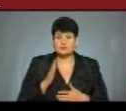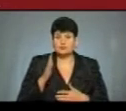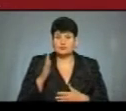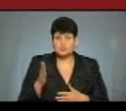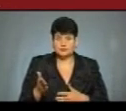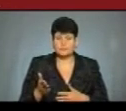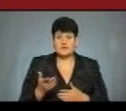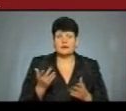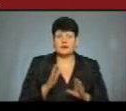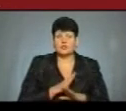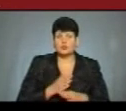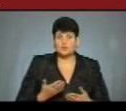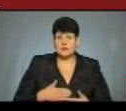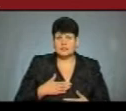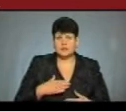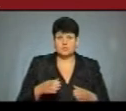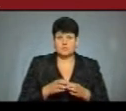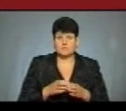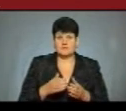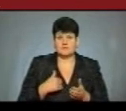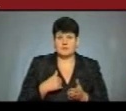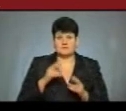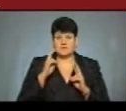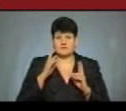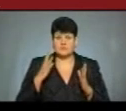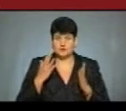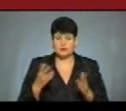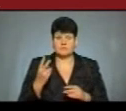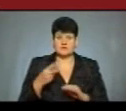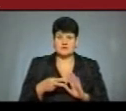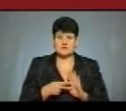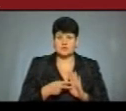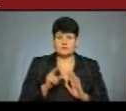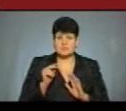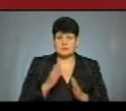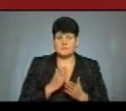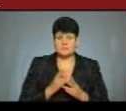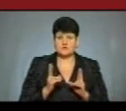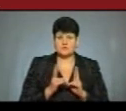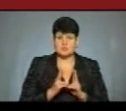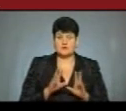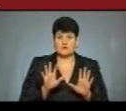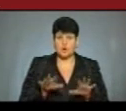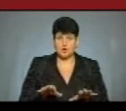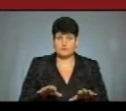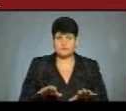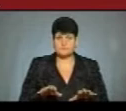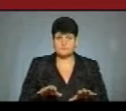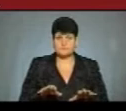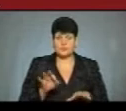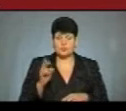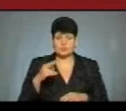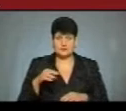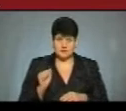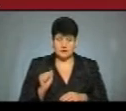яка доля нашої громади, то нам невідомо. І 27 числа ми маємо зустрічатися з головою ОДА